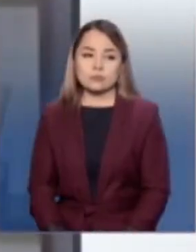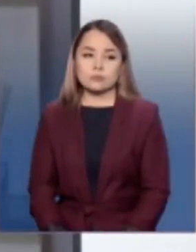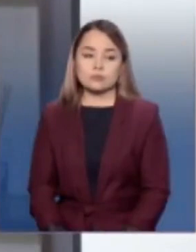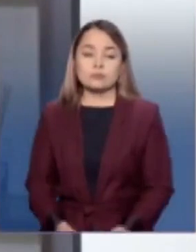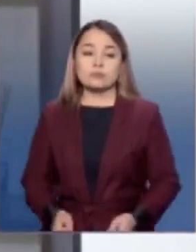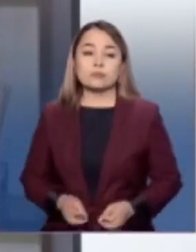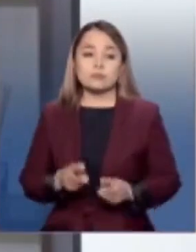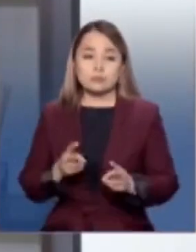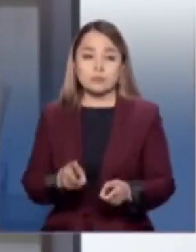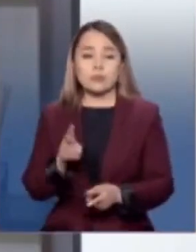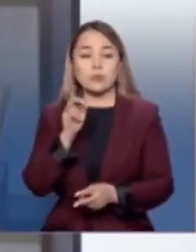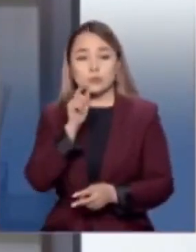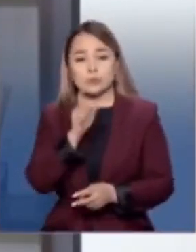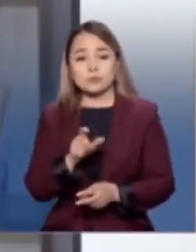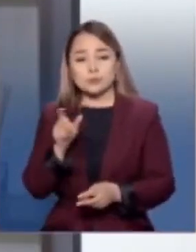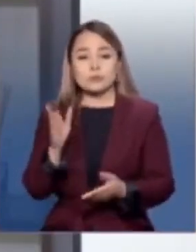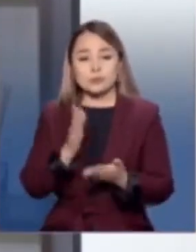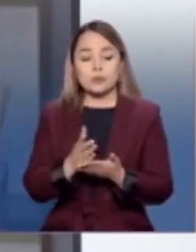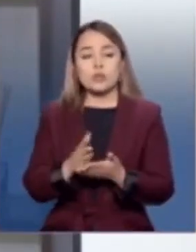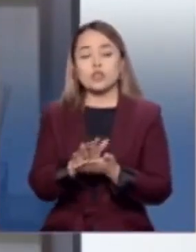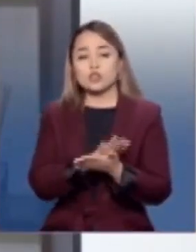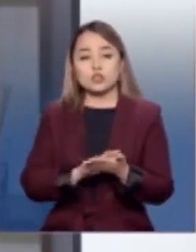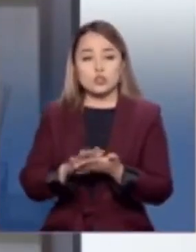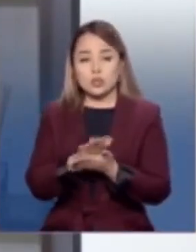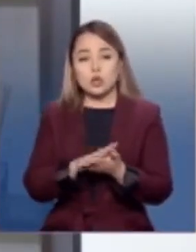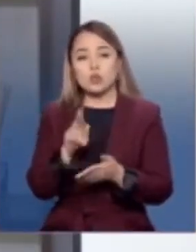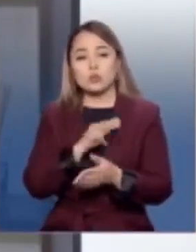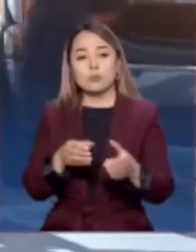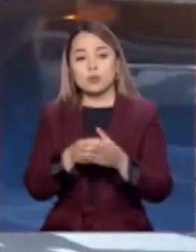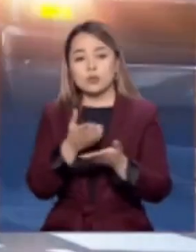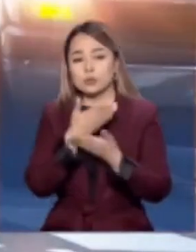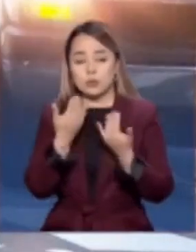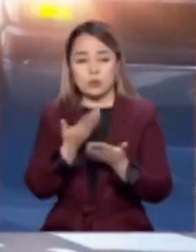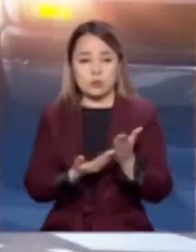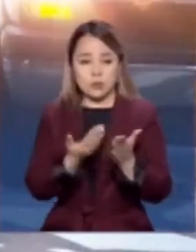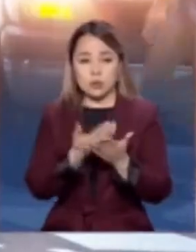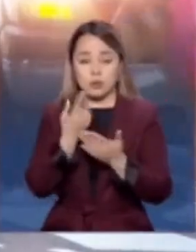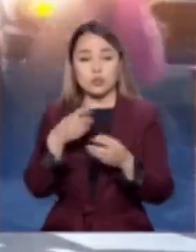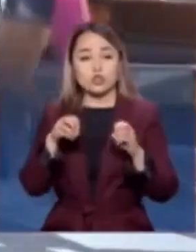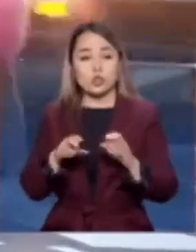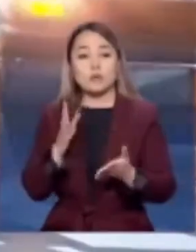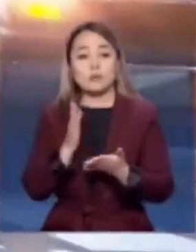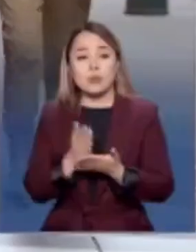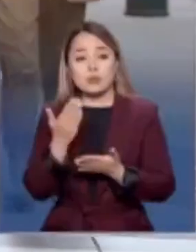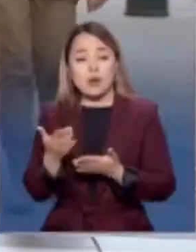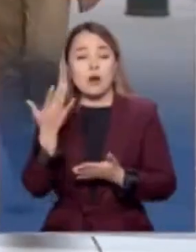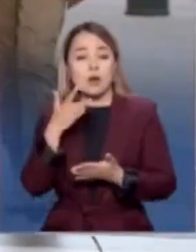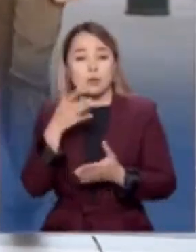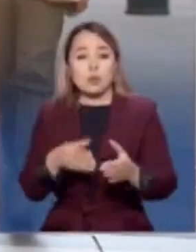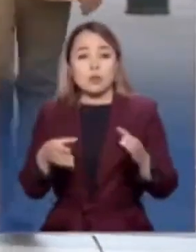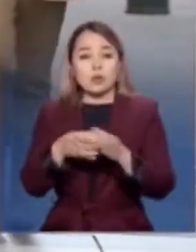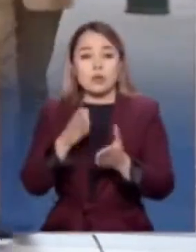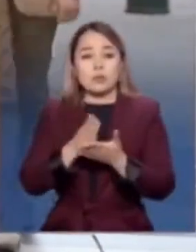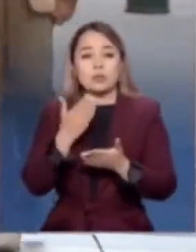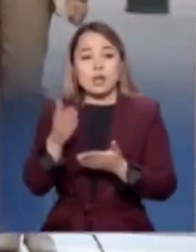Қылмыс жасаған еркектер, олармен ешқандай жұмыс жасалмайды. Оны бір шешімі бар, ол Америка Құрама